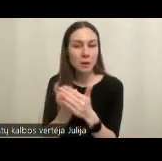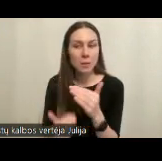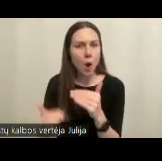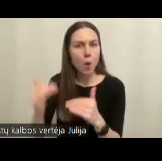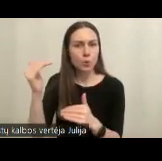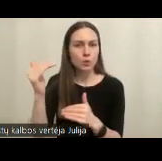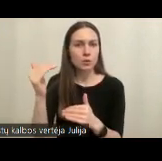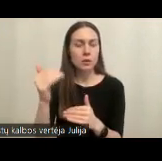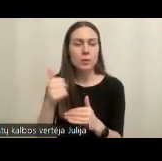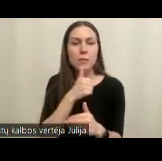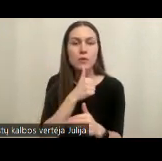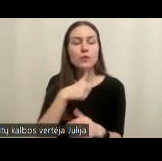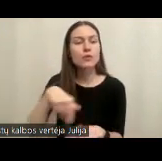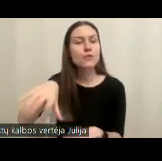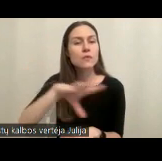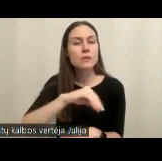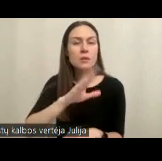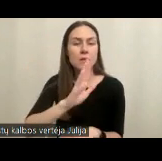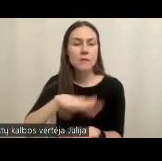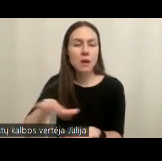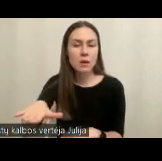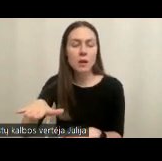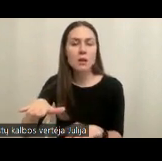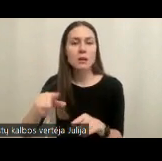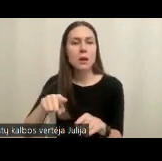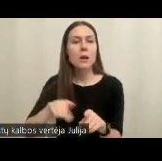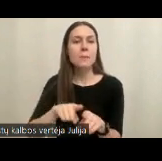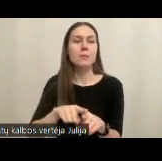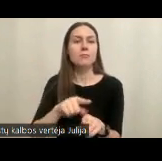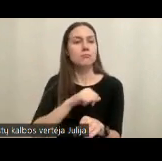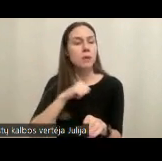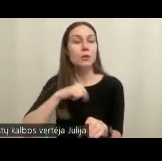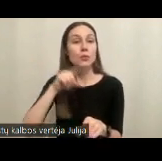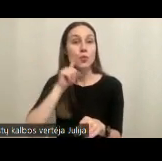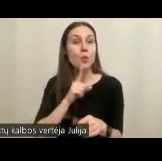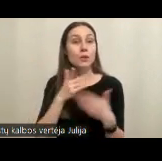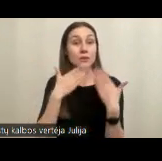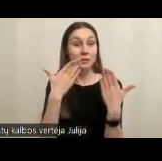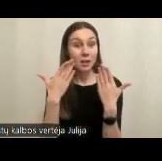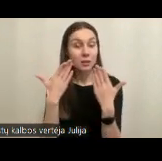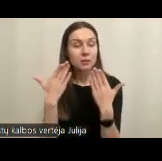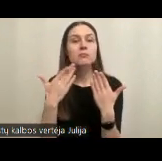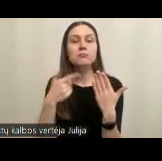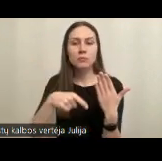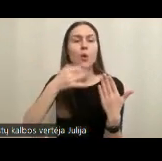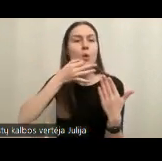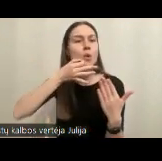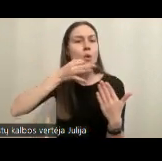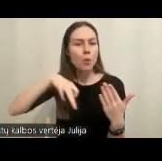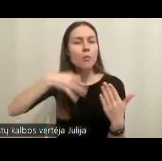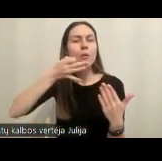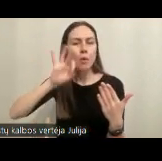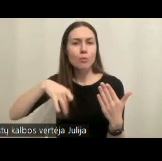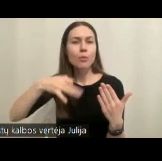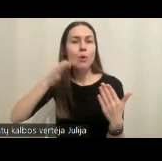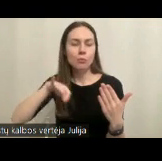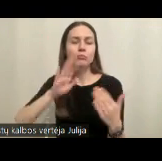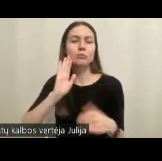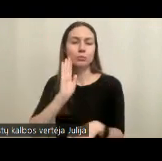būtų angažuoti ir įtraukti tą valingą savanorišką skaitimą, tai jie tikrai išsiugdys tuos įgūdžius, kuriuos mes